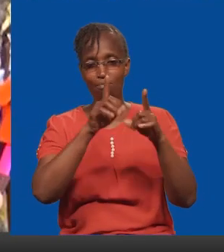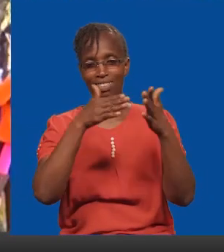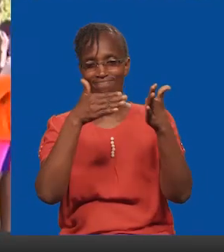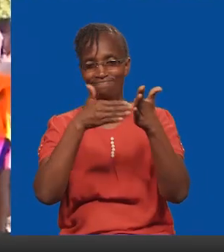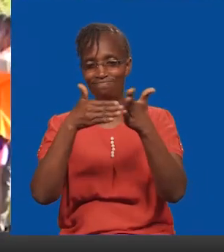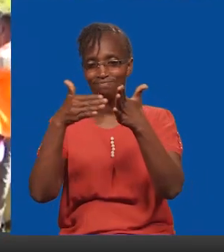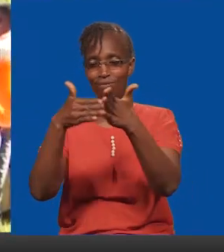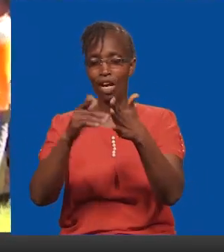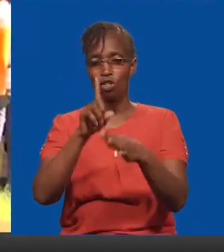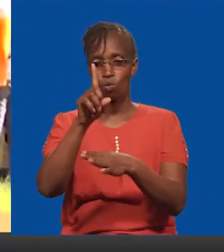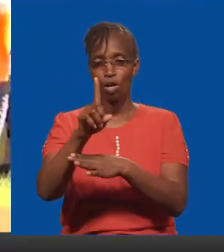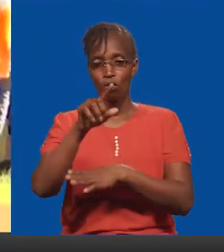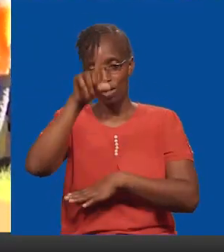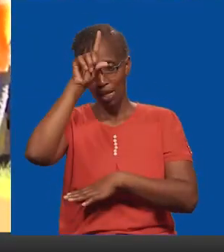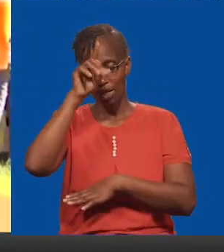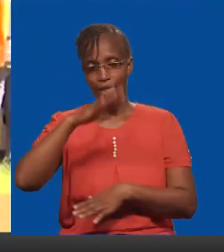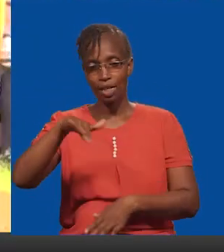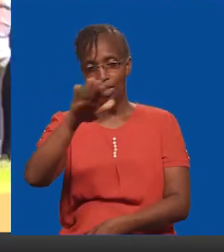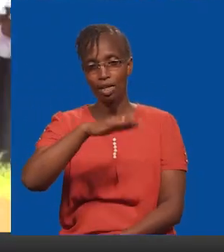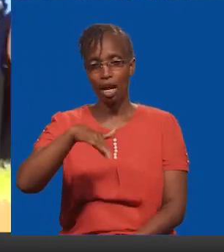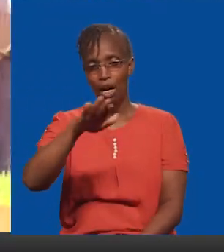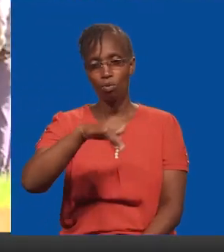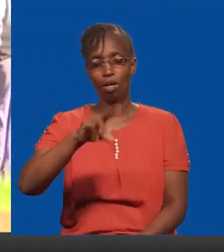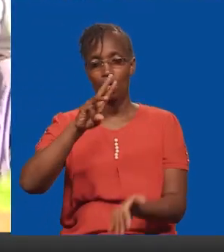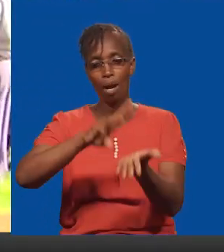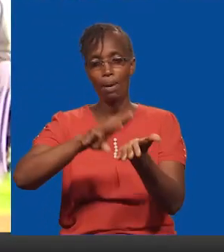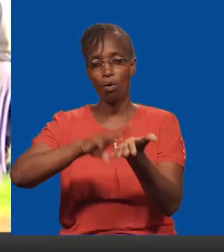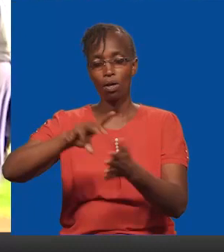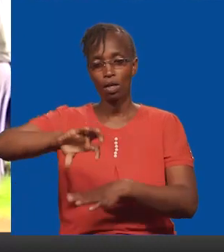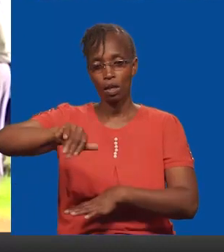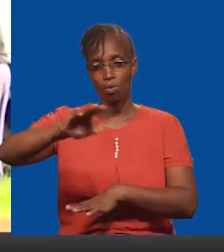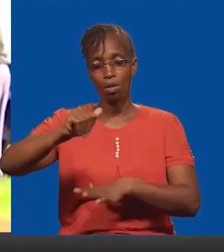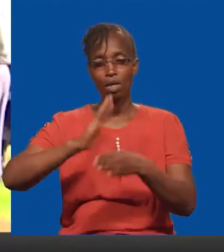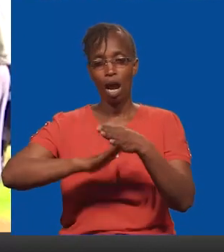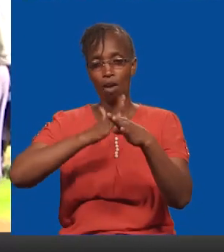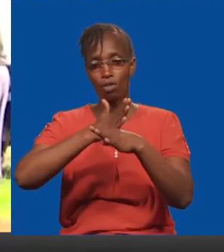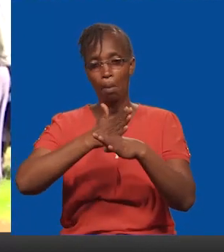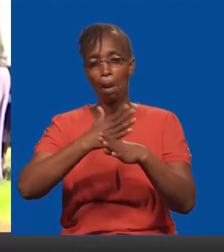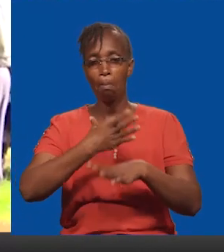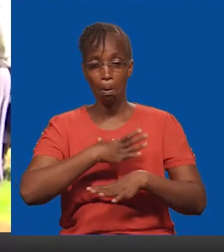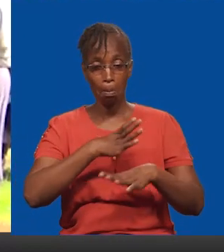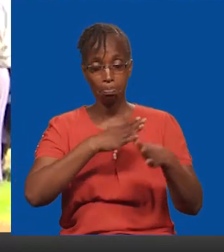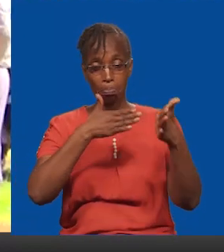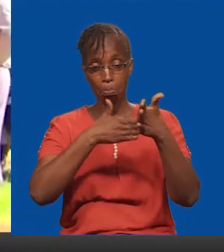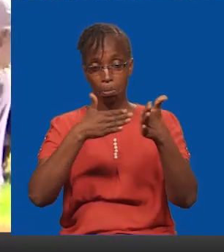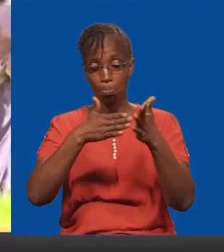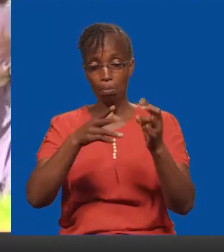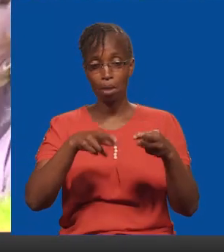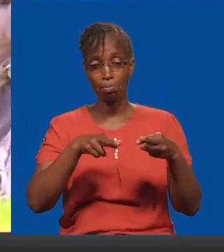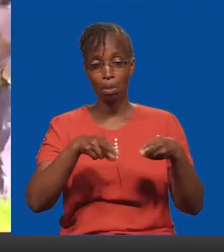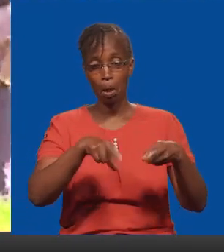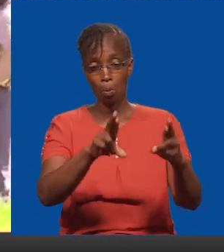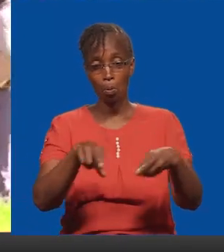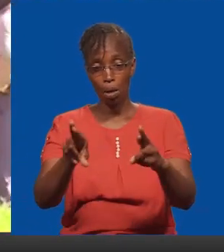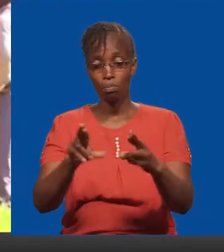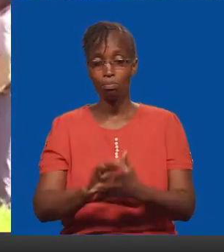Usafiri umekuwa ukitatizika katika kijiji kimoja eneo bunge la Kanyamgako, kaunti ya Migori, baada ya kuzuiwa